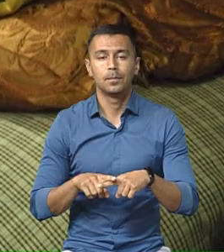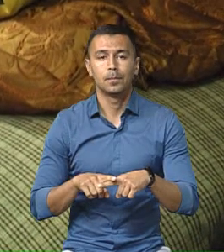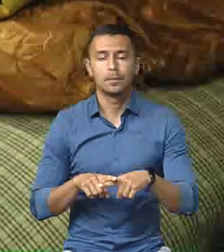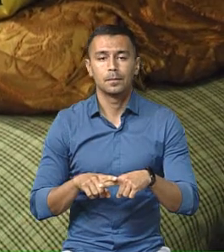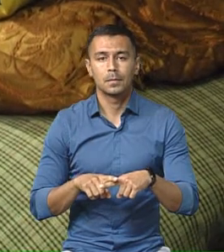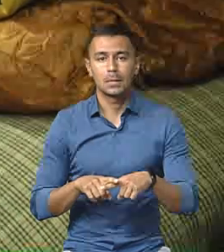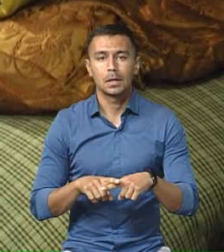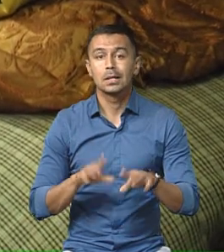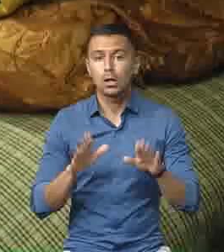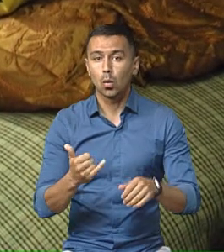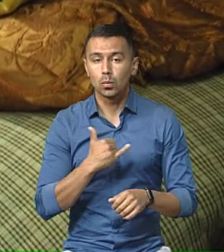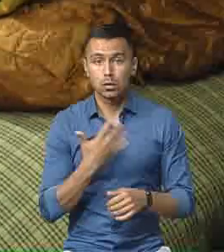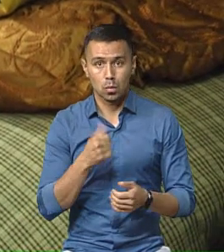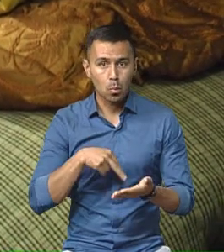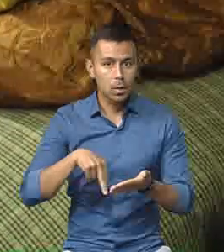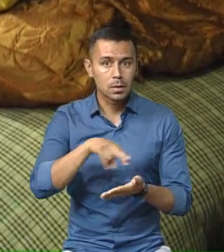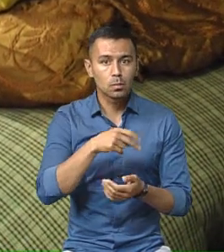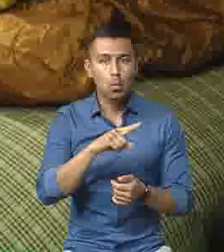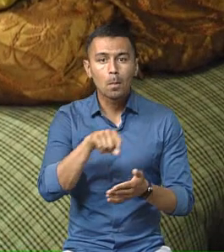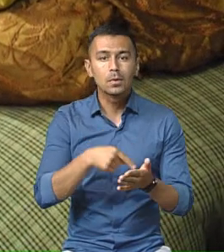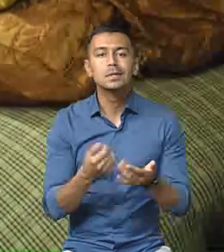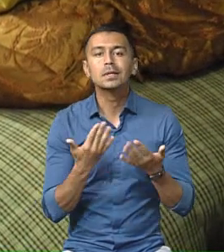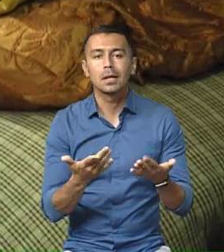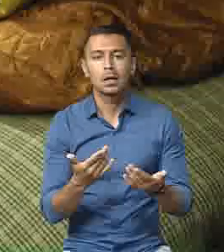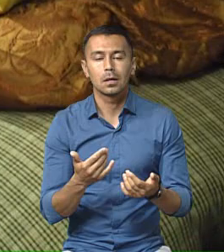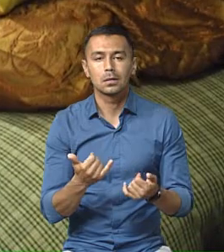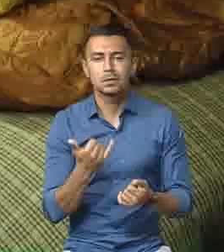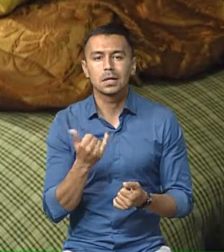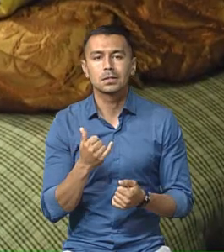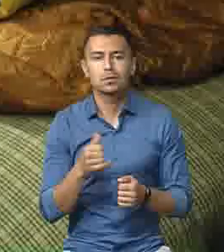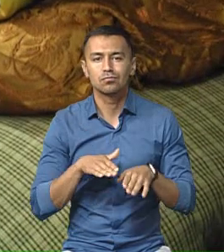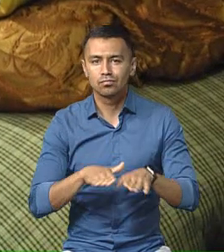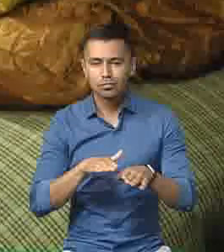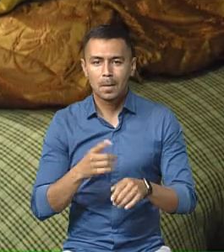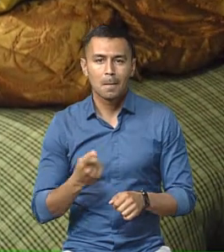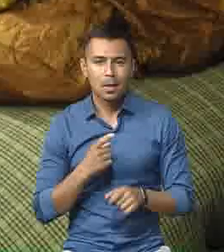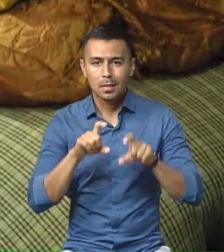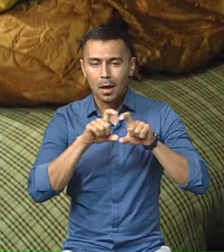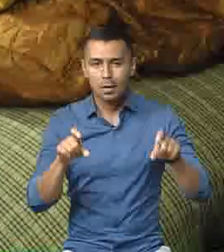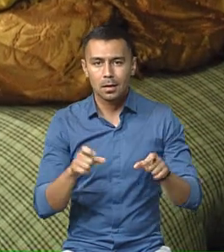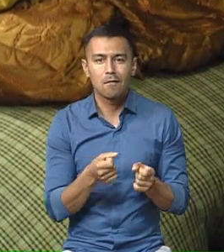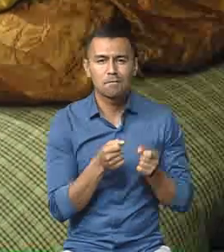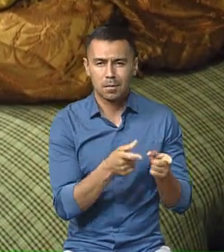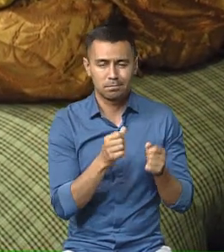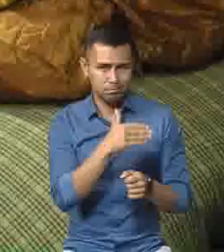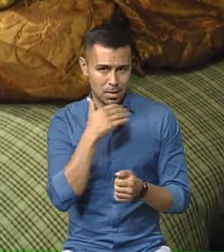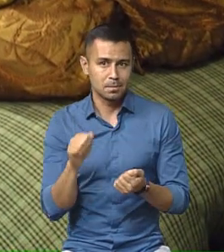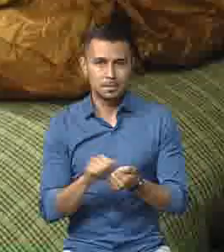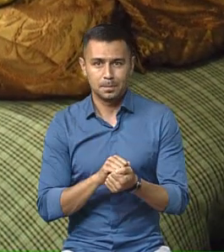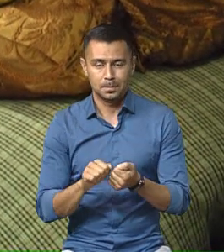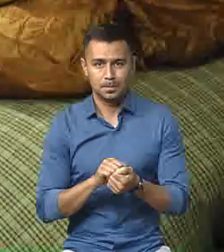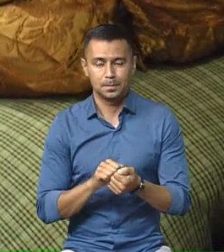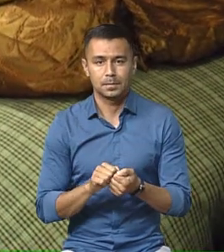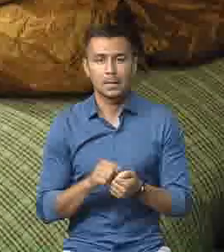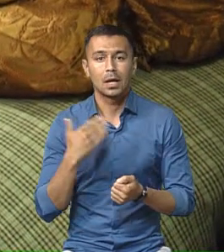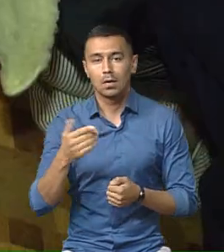Це тільки в нас отут, якщо пройтись по місту, скільки в нас зараз швейних мастерських і відходи, яких йдуть, скажімо так, туди.